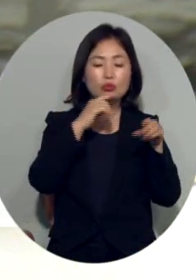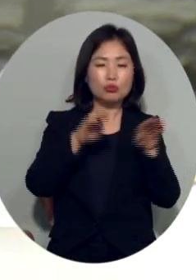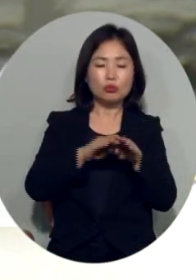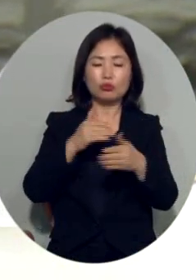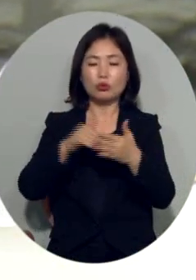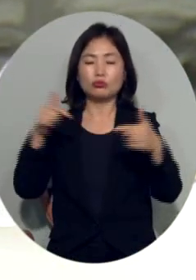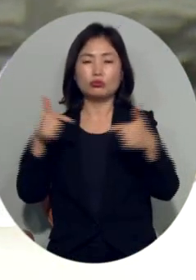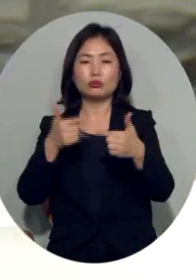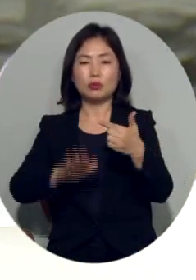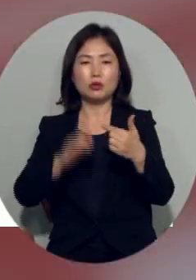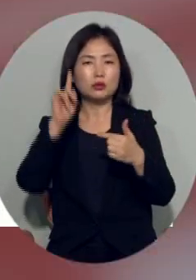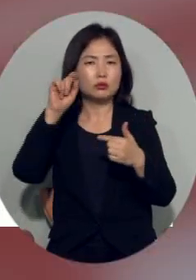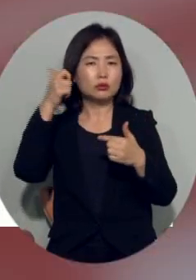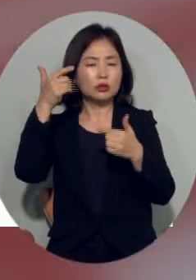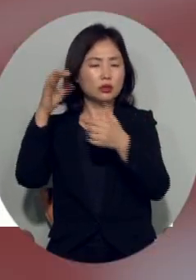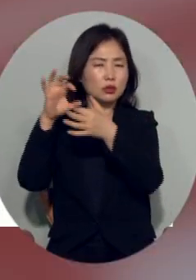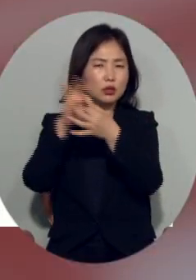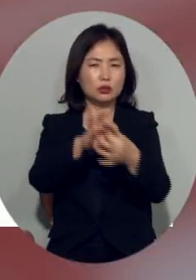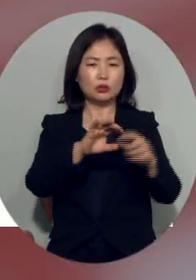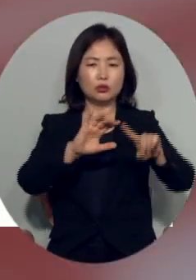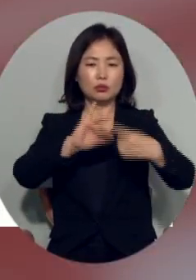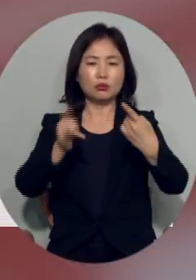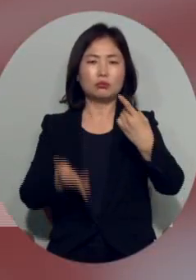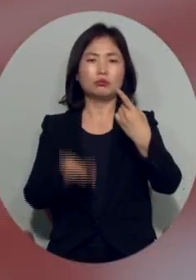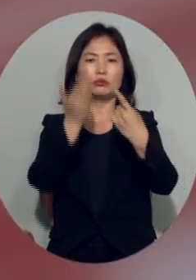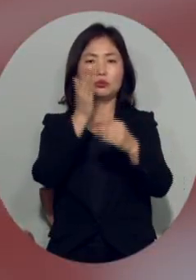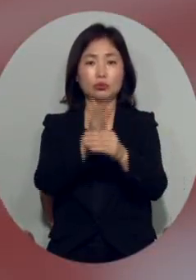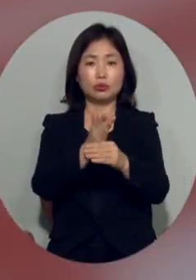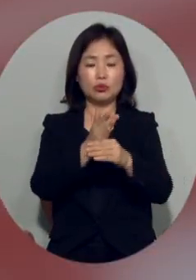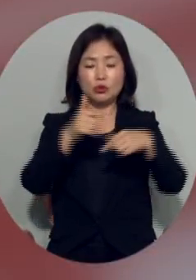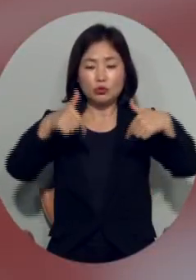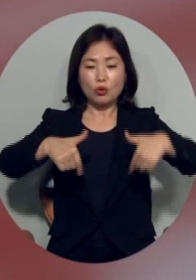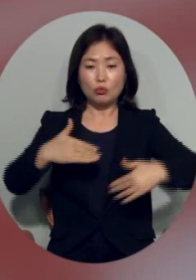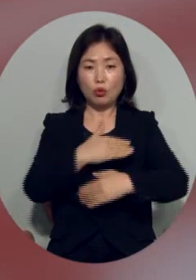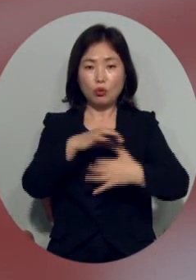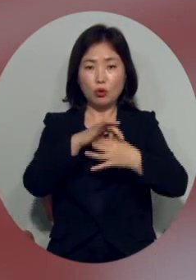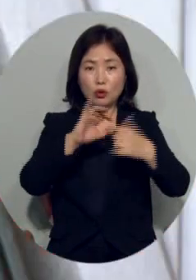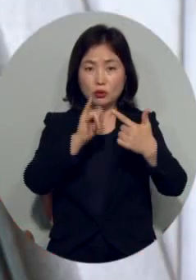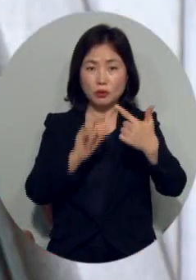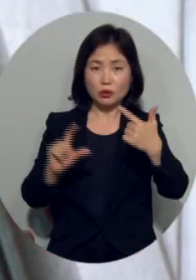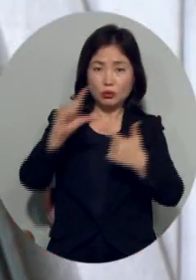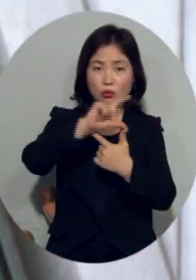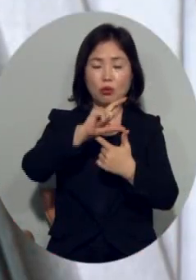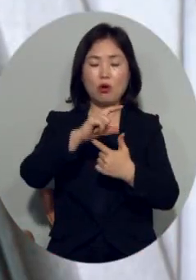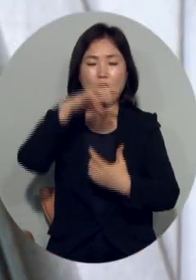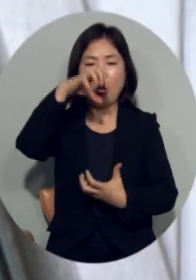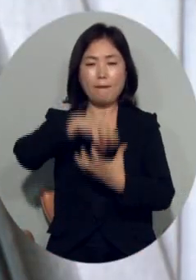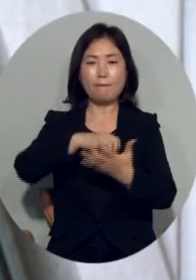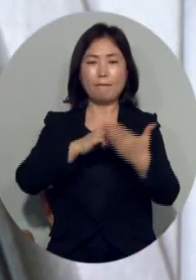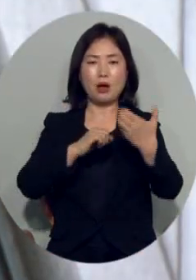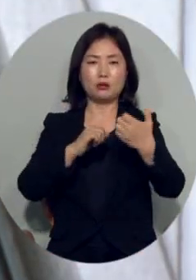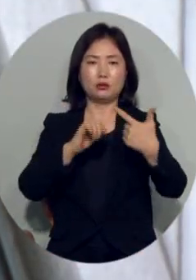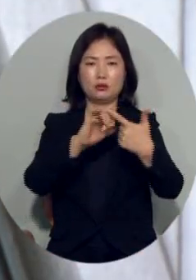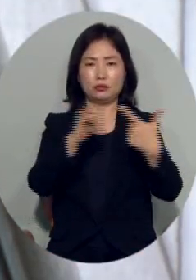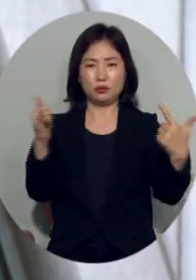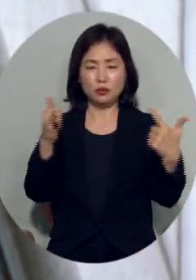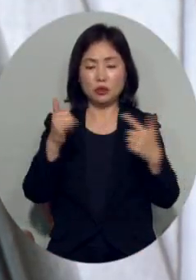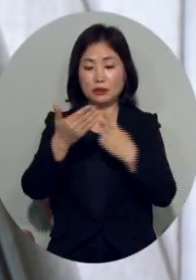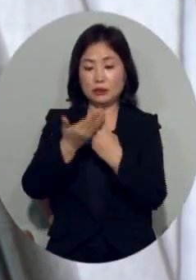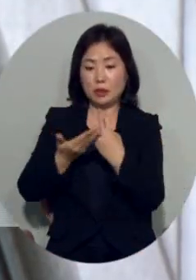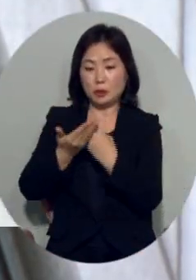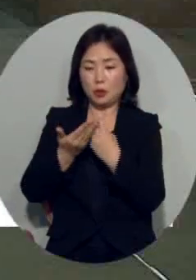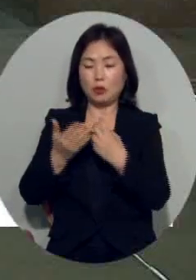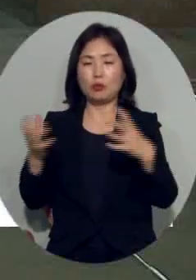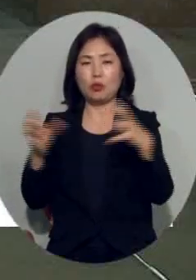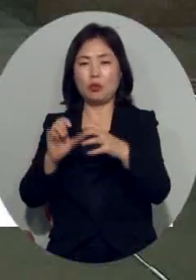했지만 16일째 100명대 확진자입니다. 소구 목욕시설에서 6명 더 나와 누적 96명. 제주도